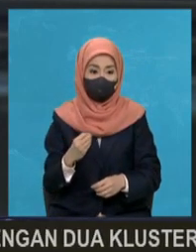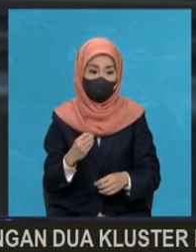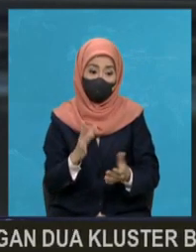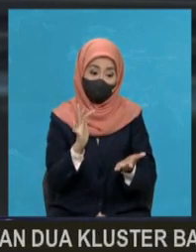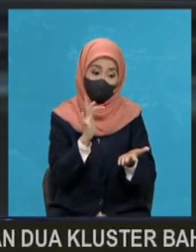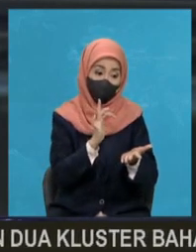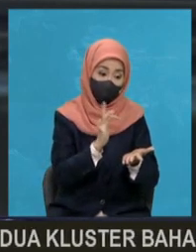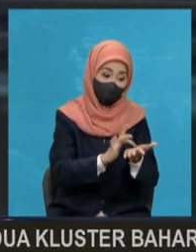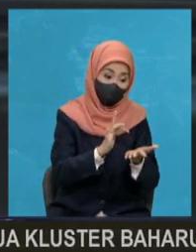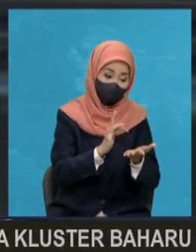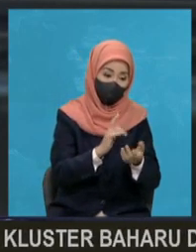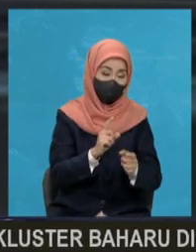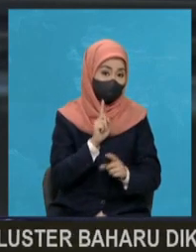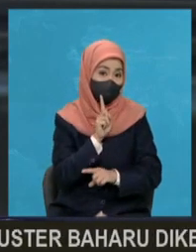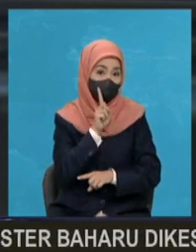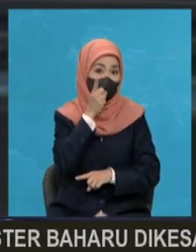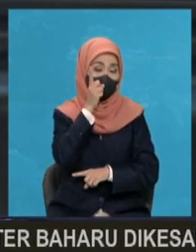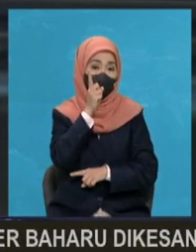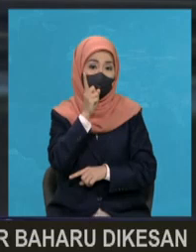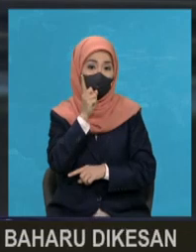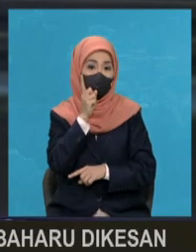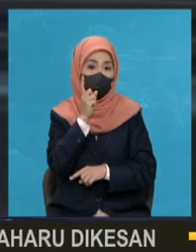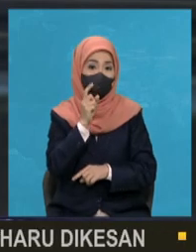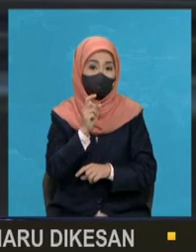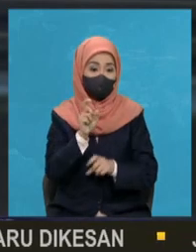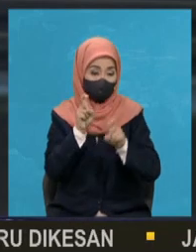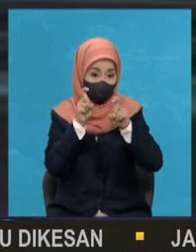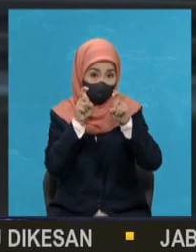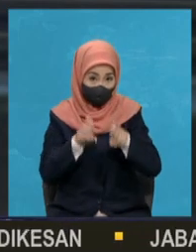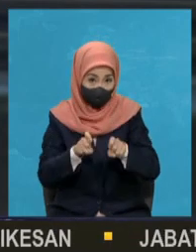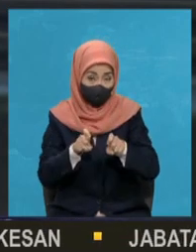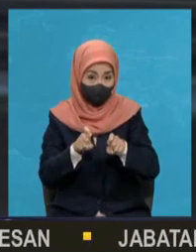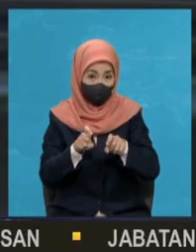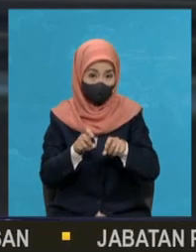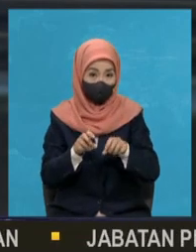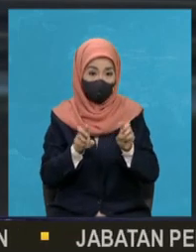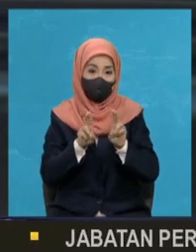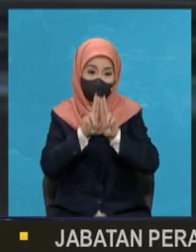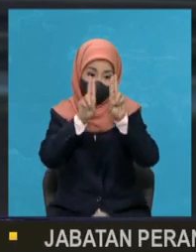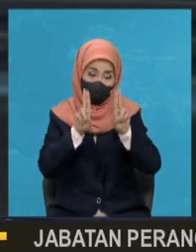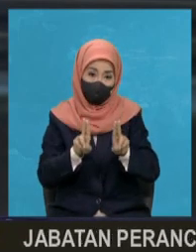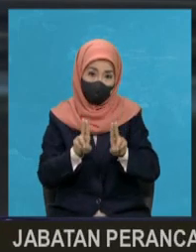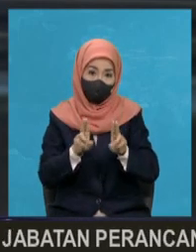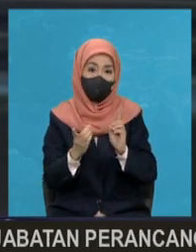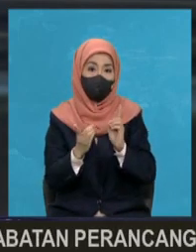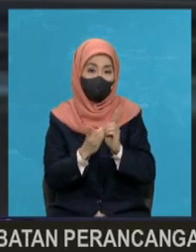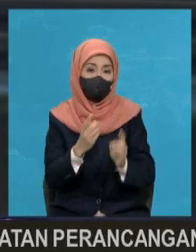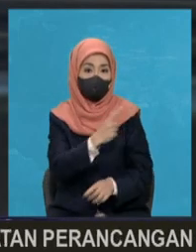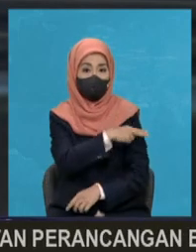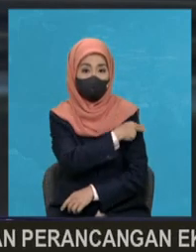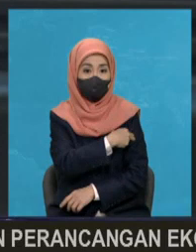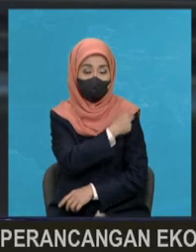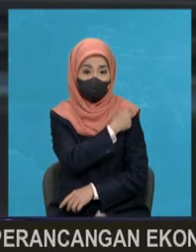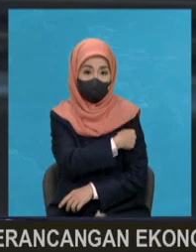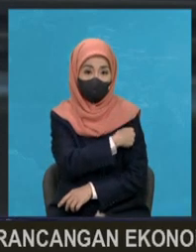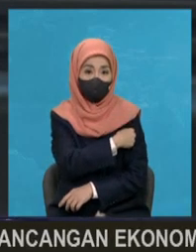notifikasi untuk menjalani ujian shop saja yang dikehendaki melakukan ujian tersebut bagi